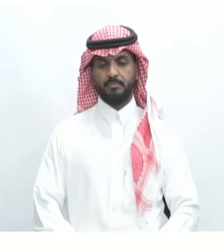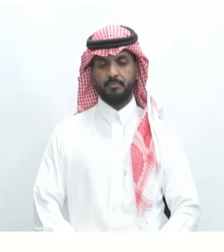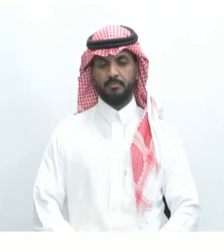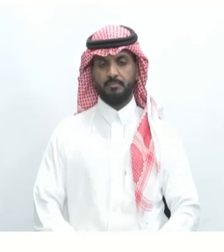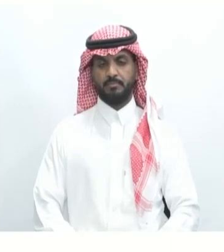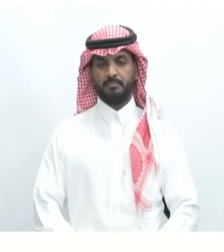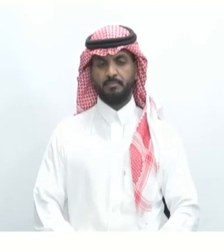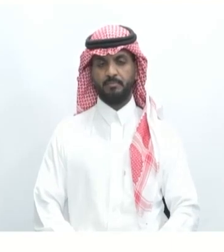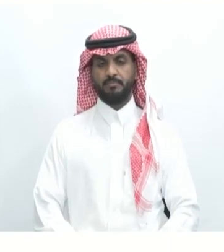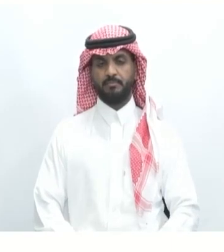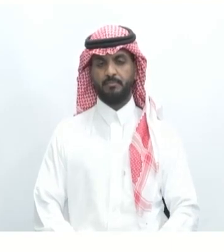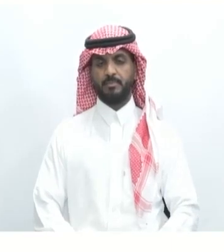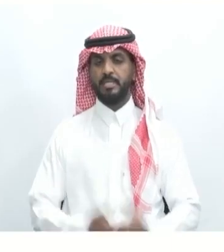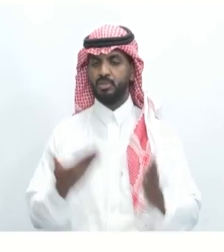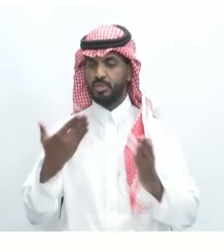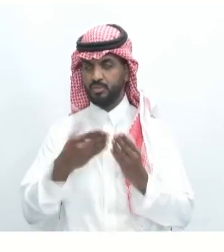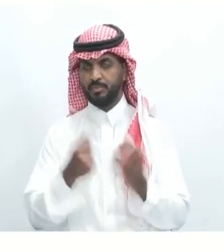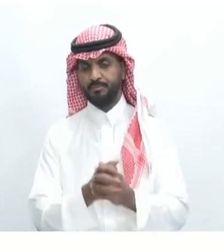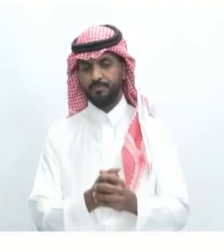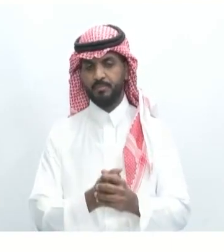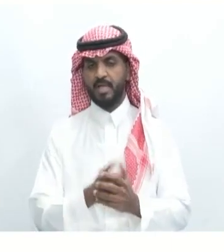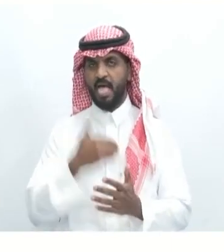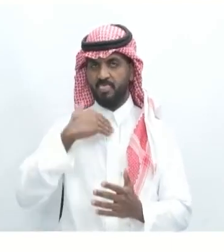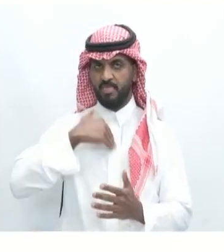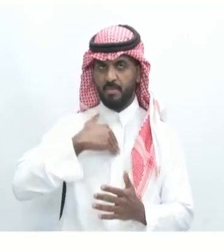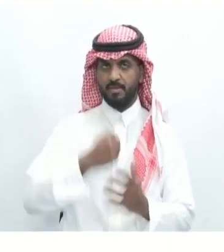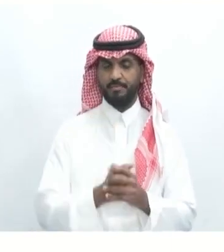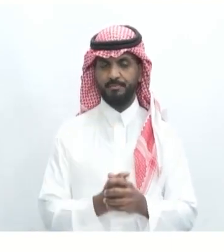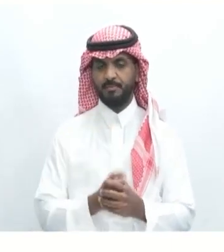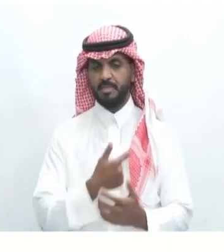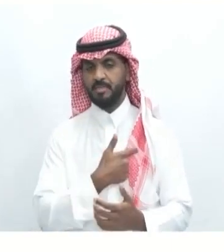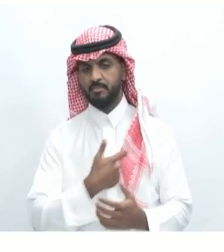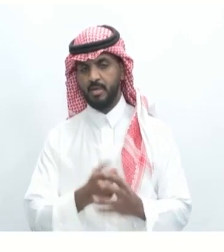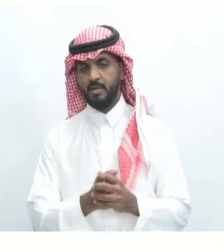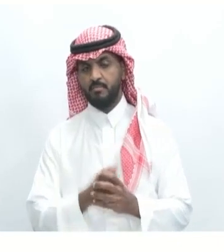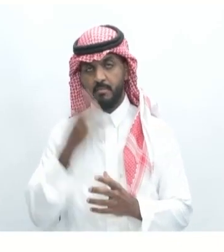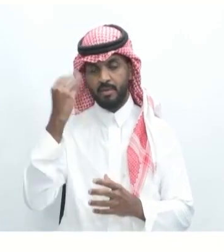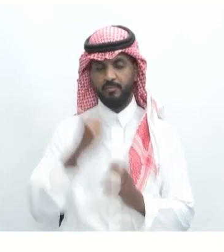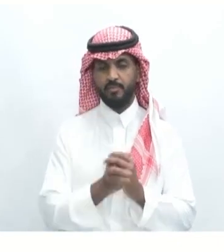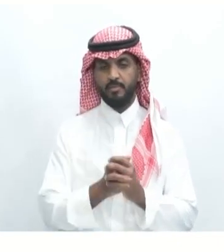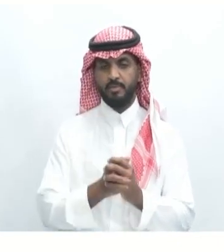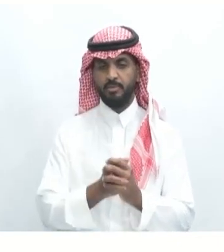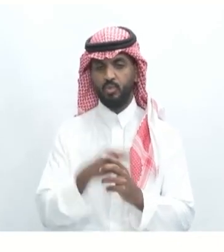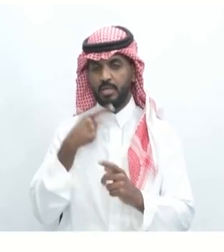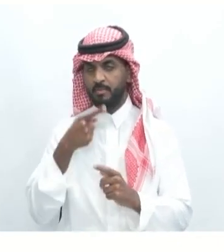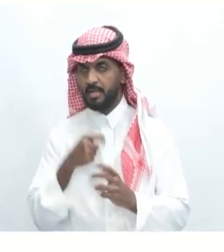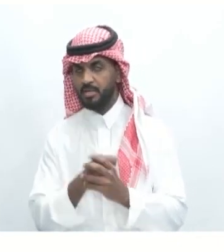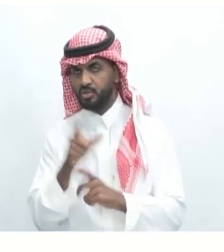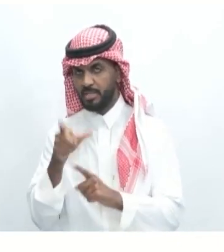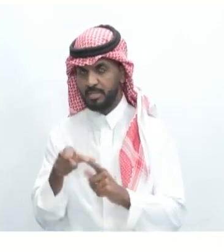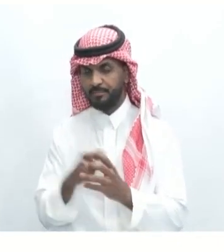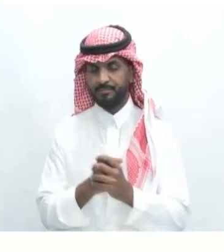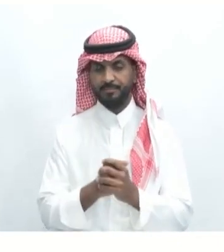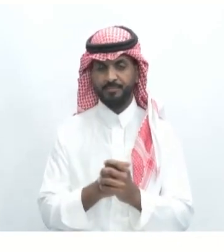الغائب فنستنتج معا الضمائر اسماء معر يكنى بها